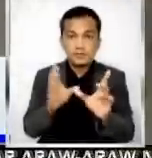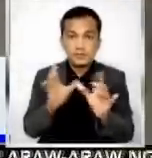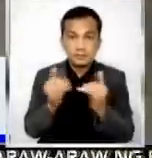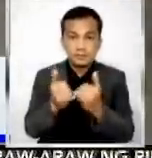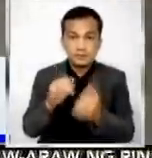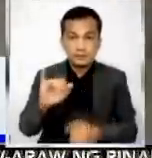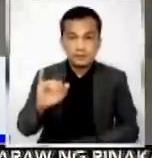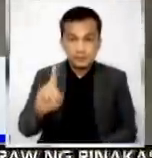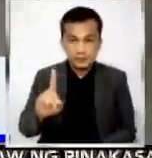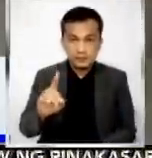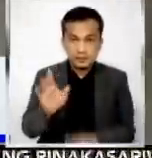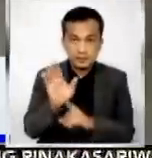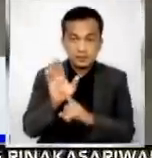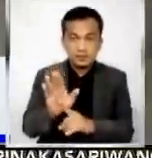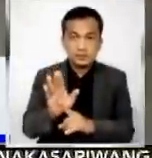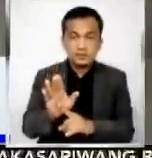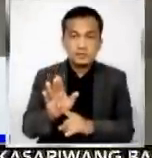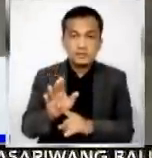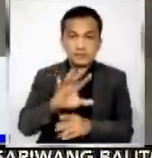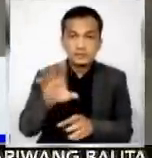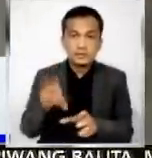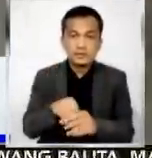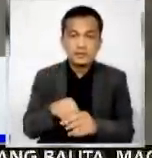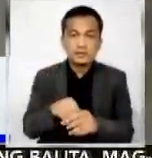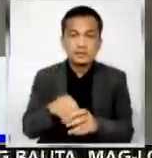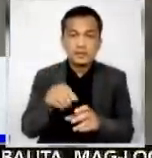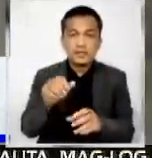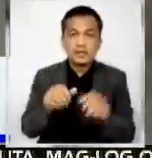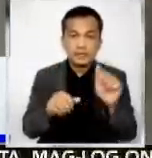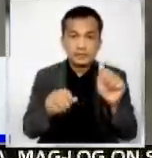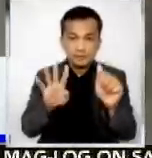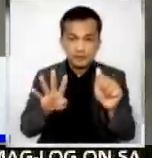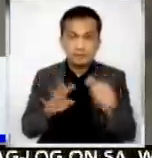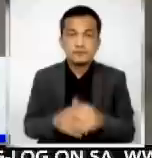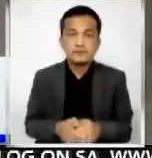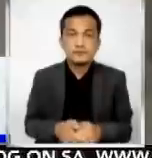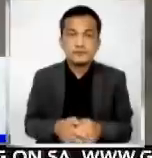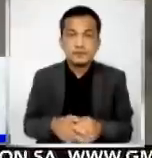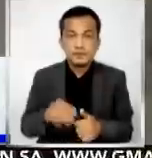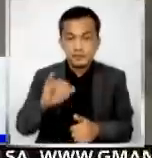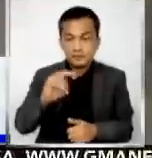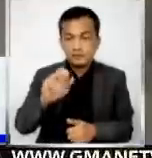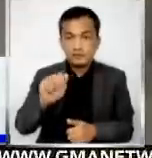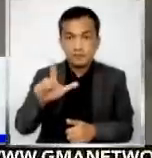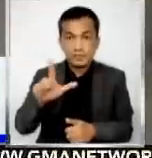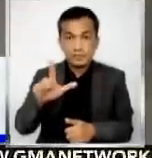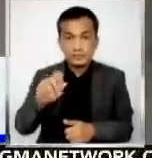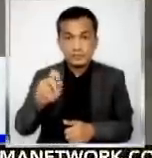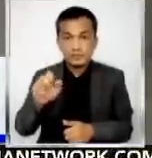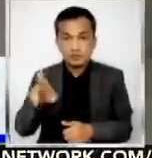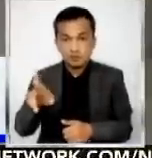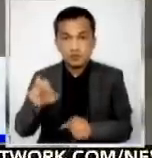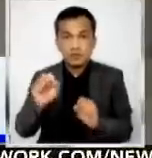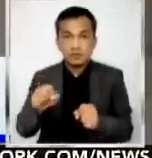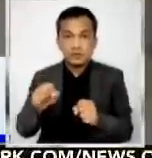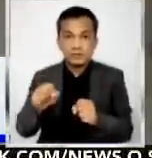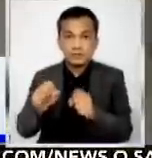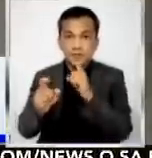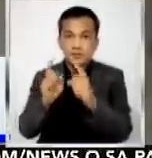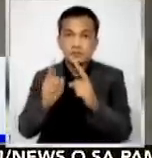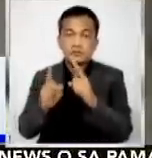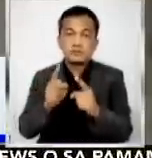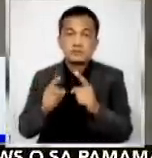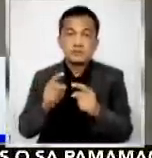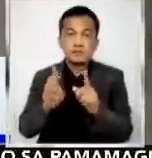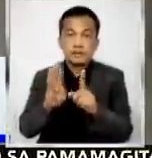ipakita na sila ay kasama sa A4. Yun namang nasa informal sector ay maaaring makipag-ugnayan sa kanilang barangay para sila